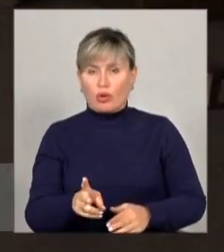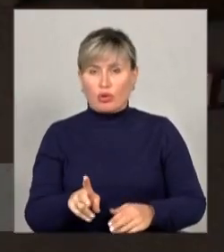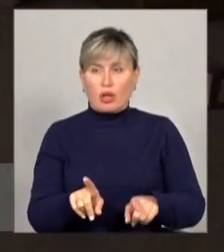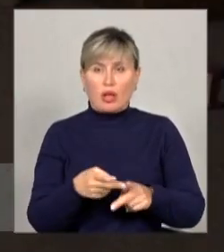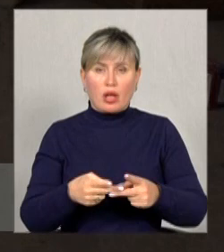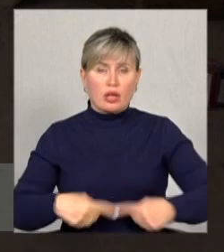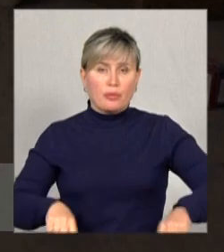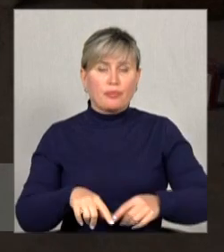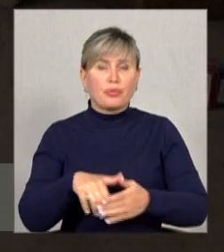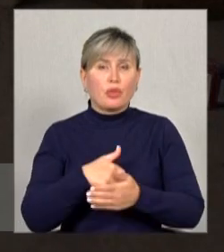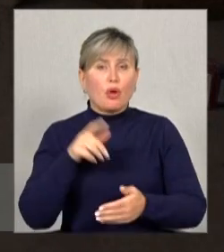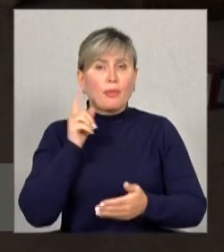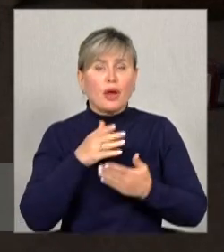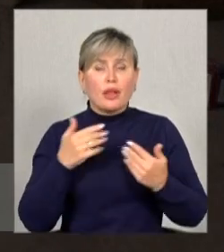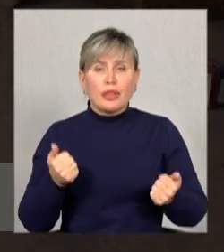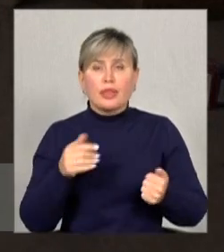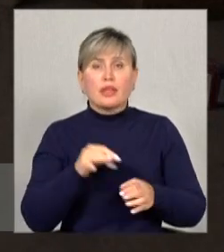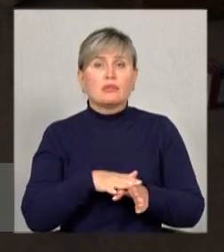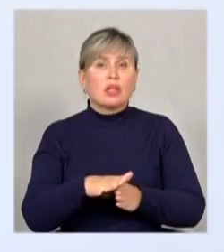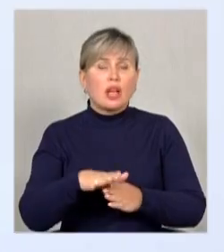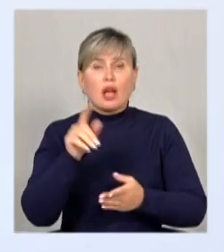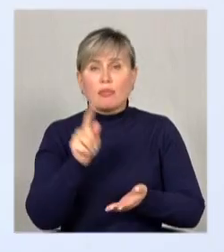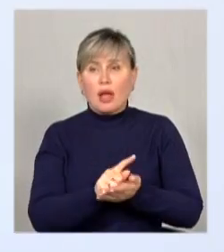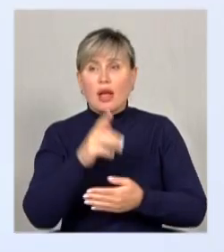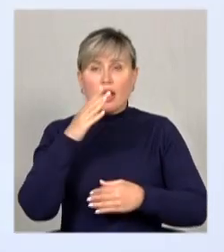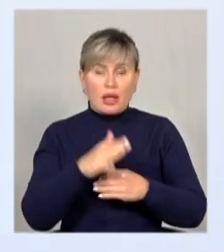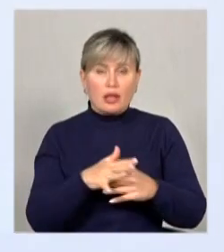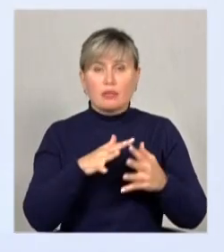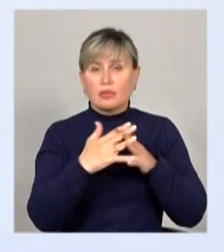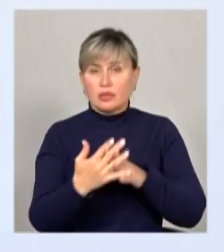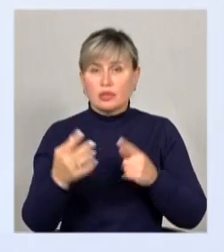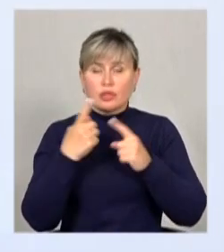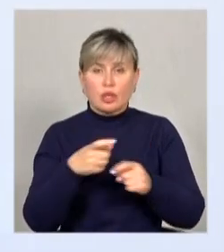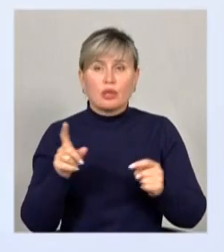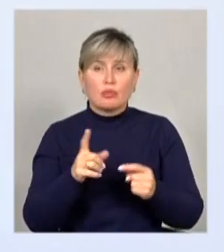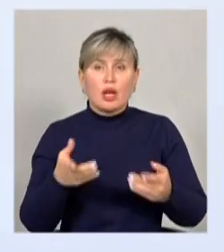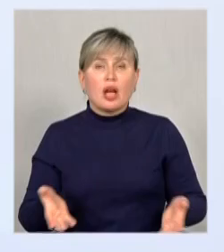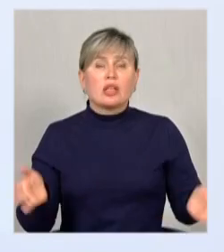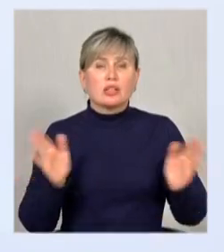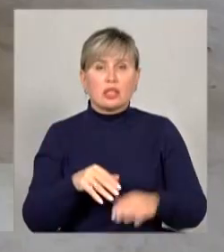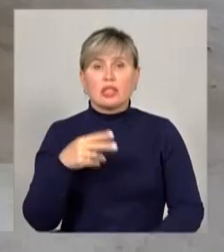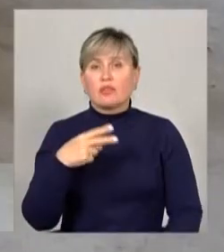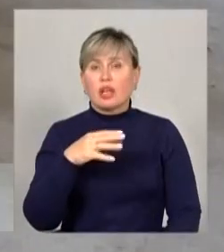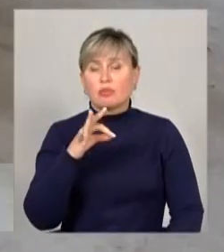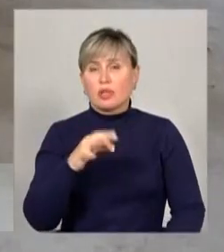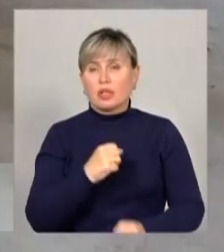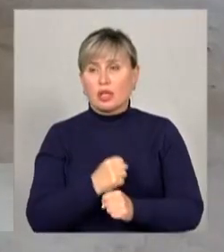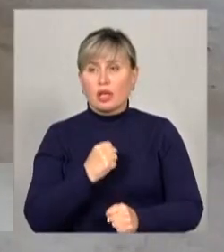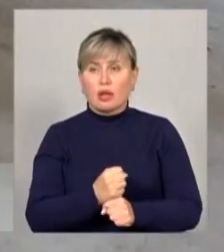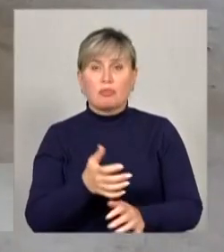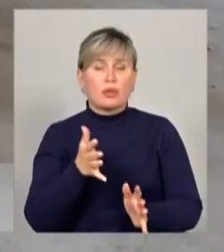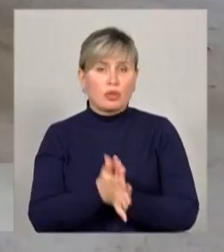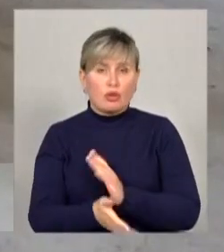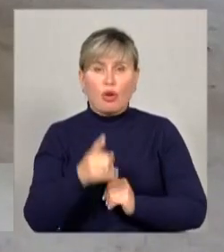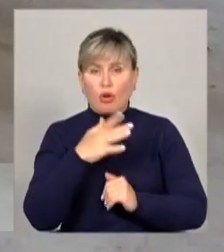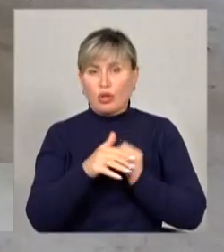подрядчика. Нового пока нет. Между тем, исполняющий обязанности акима сельского округа сообщила, что осталось сделать всего 20% работ. Освоено уже около